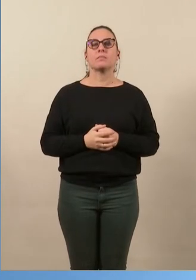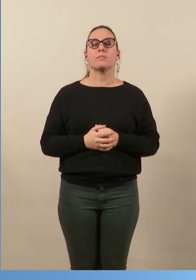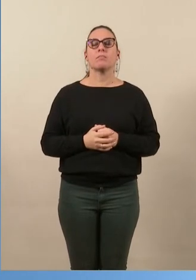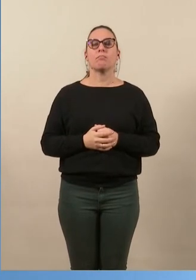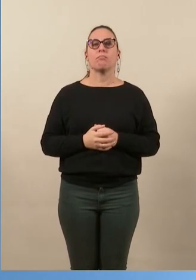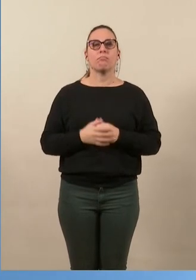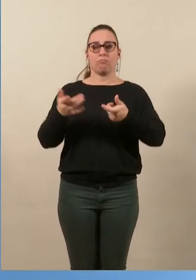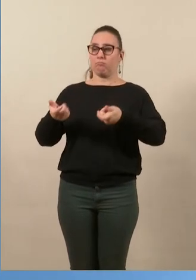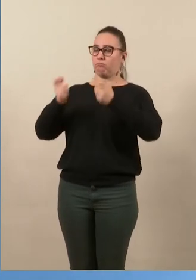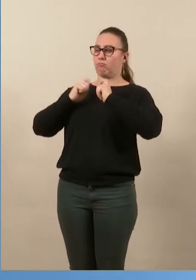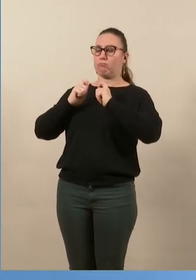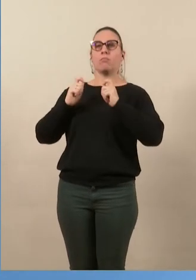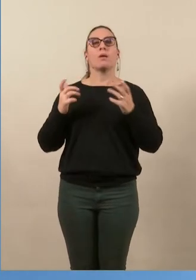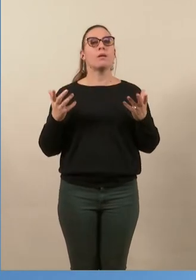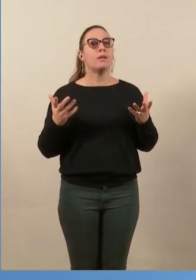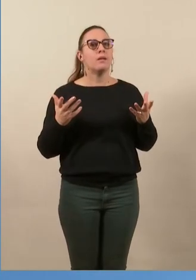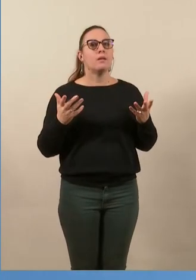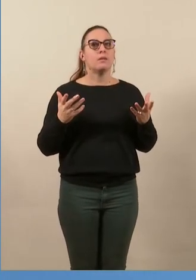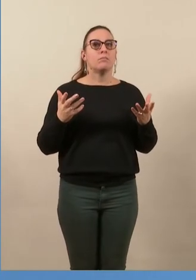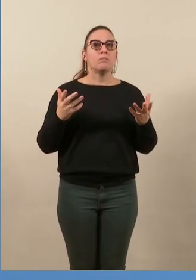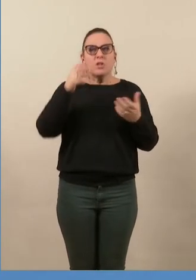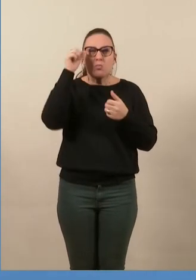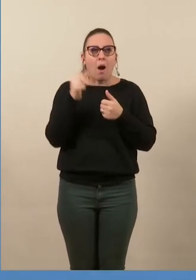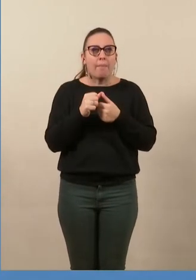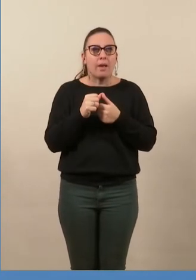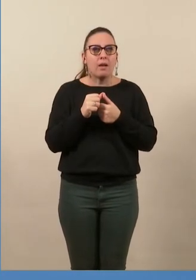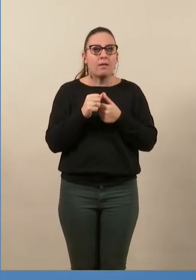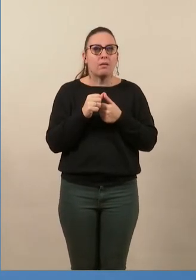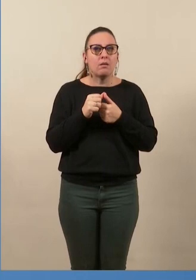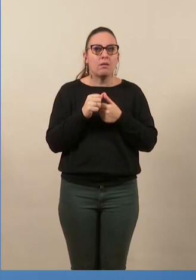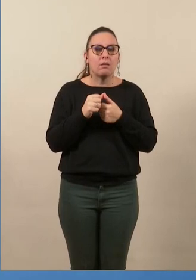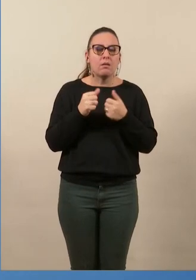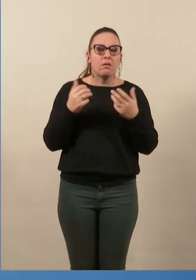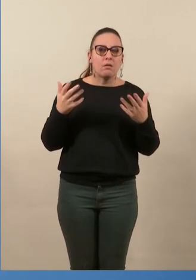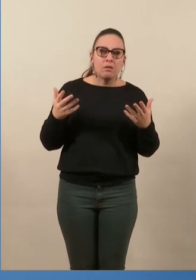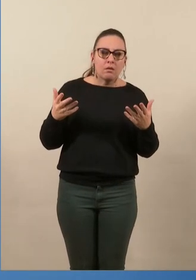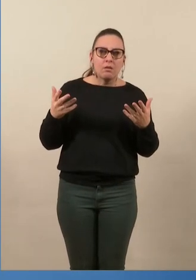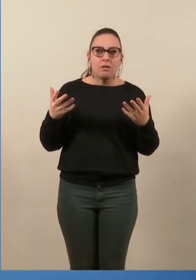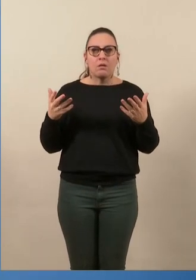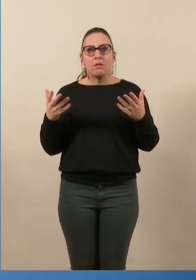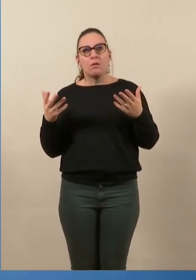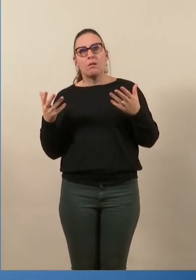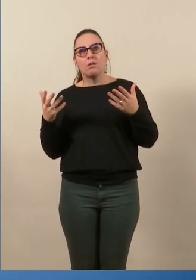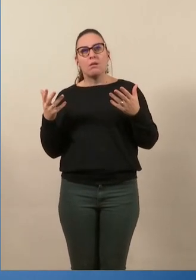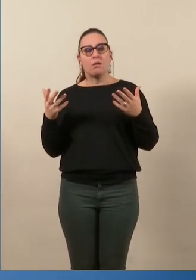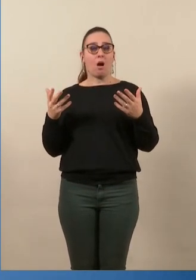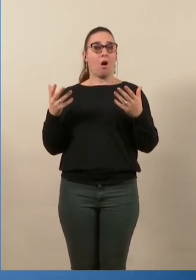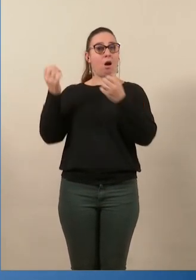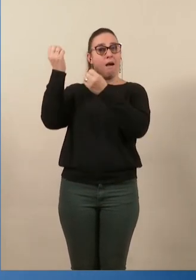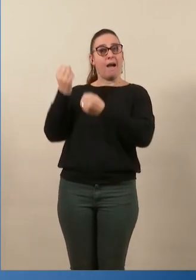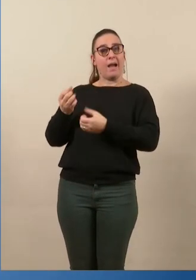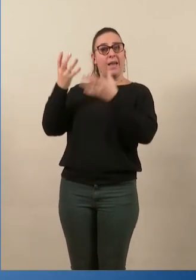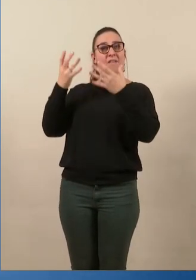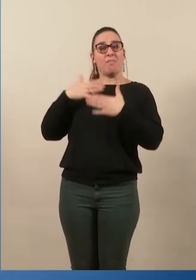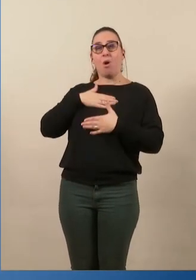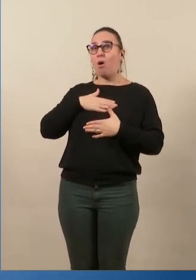euh si je me souviens bien euh au-delà donc de l'heureux événement que nous avons eu à